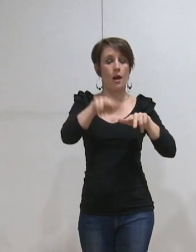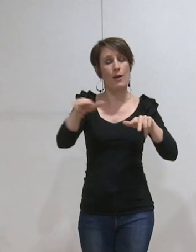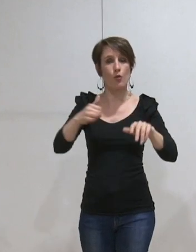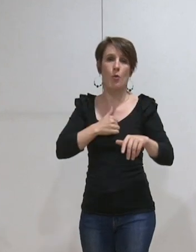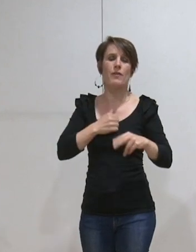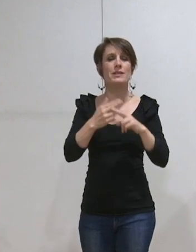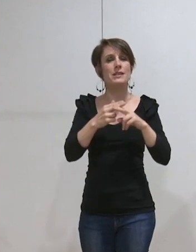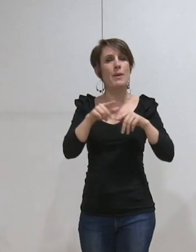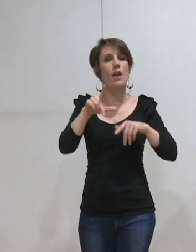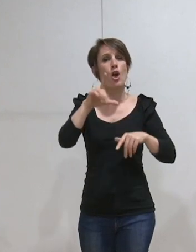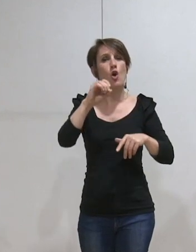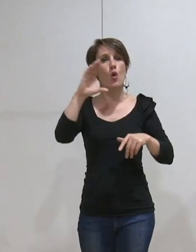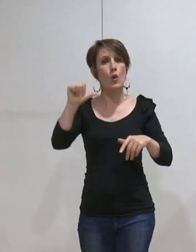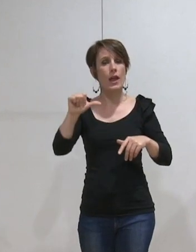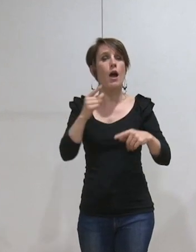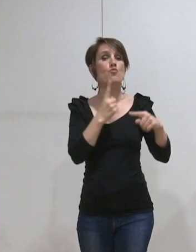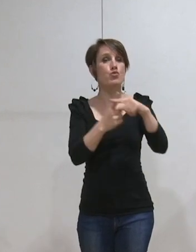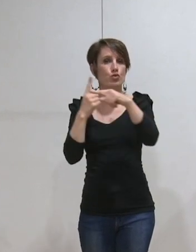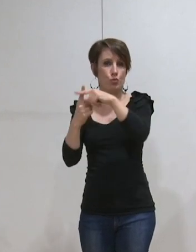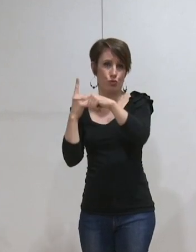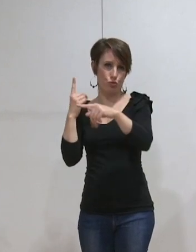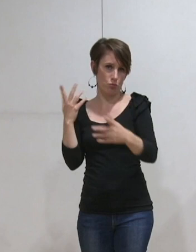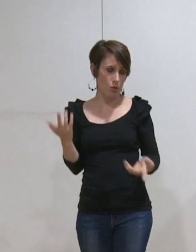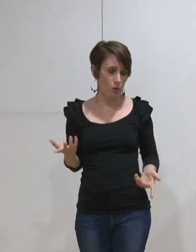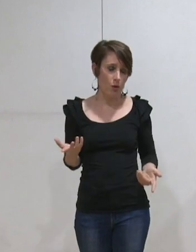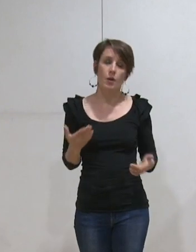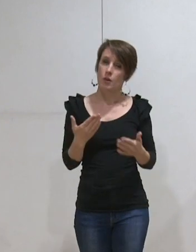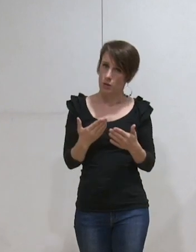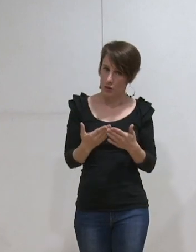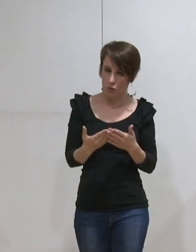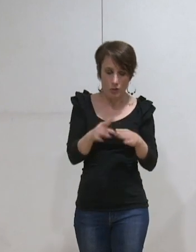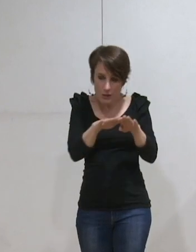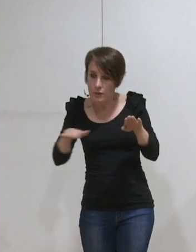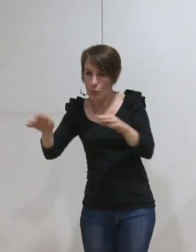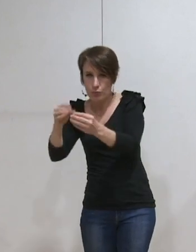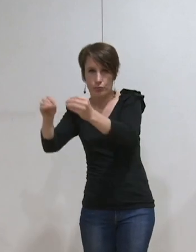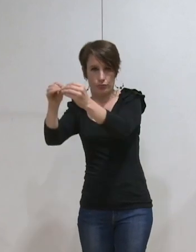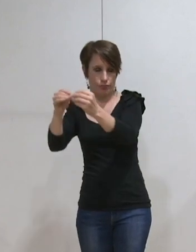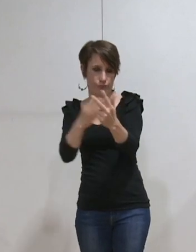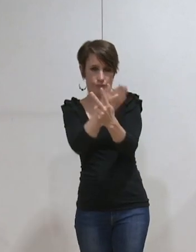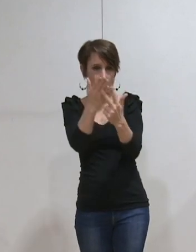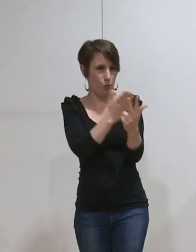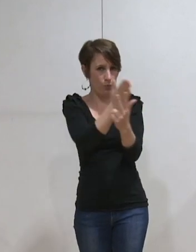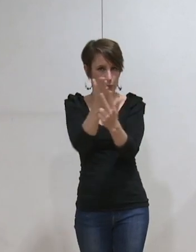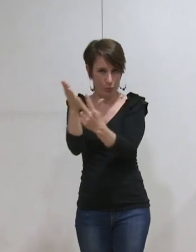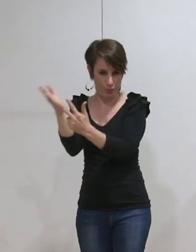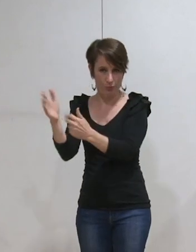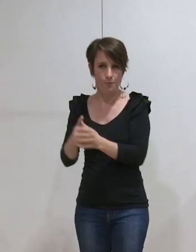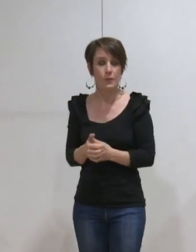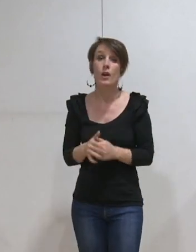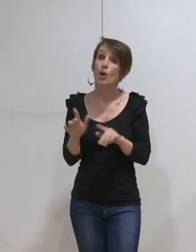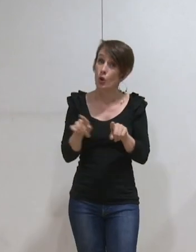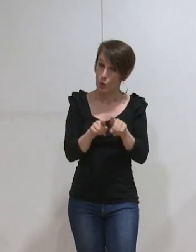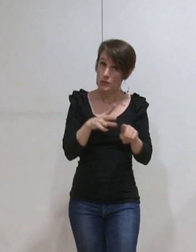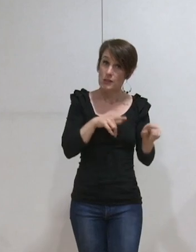dispositif et qui vient s'ajouter et bien au production on peut aussi ajouter d'ailleurs les logements